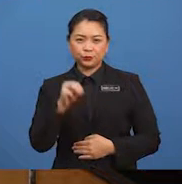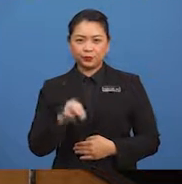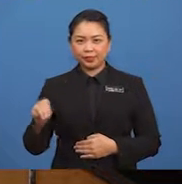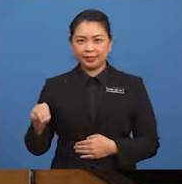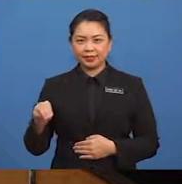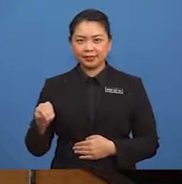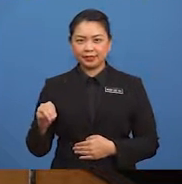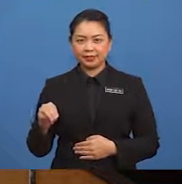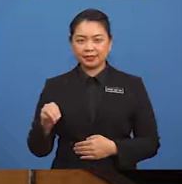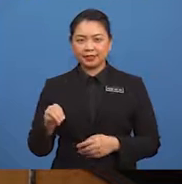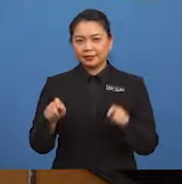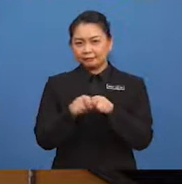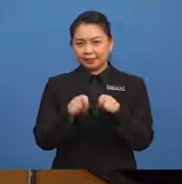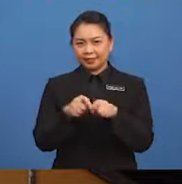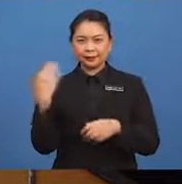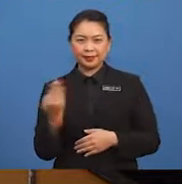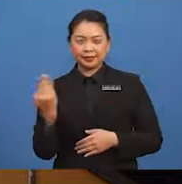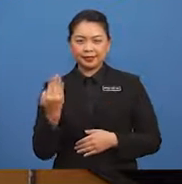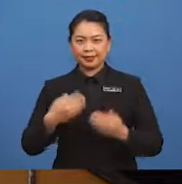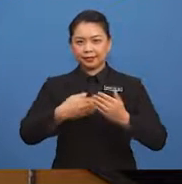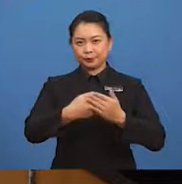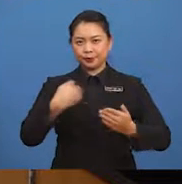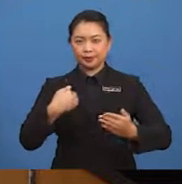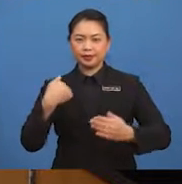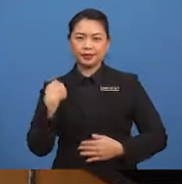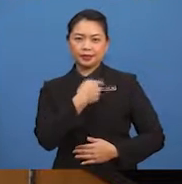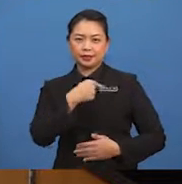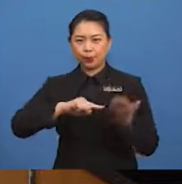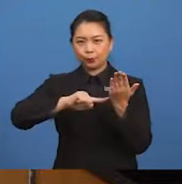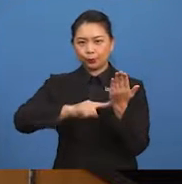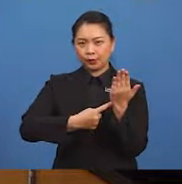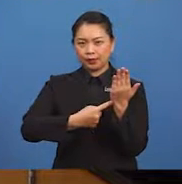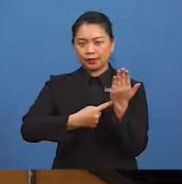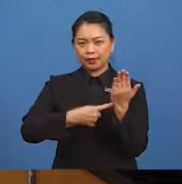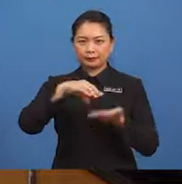Murid-murid, seperti biasa, sebelum kita mulakan pembelajaran,